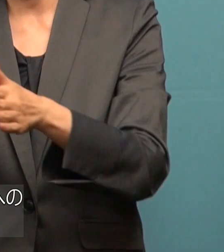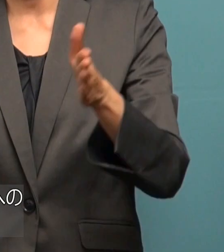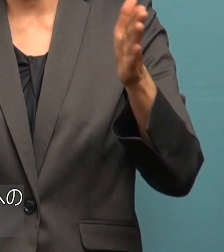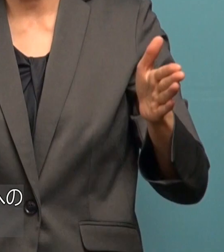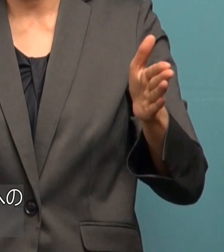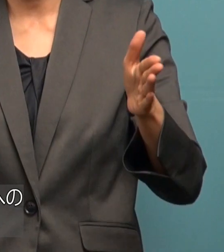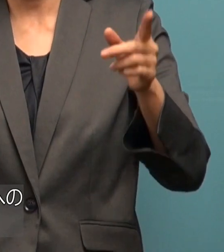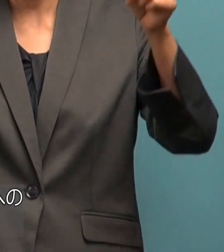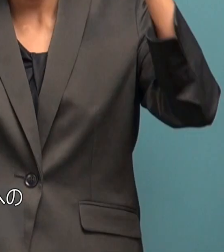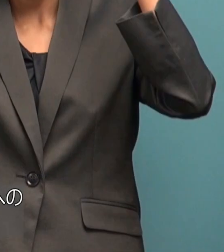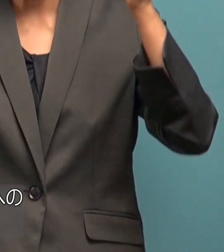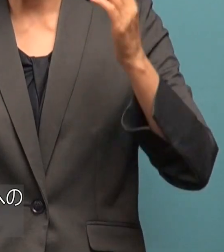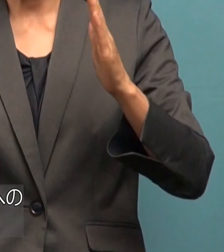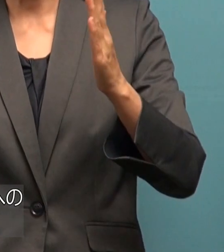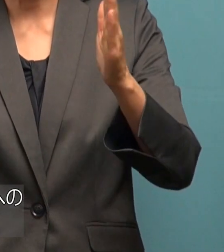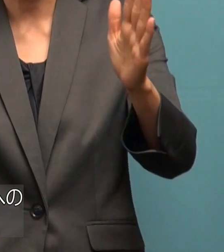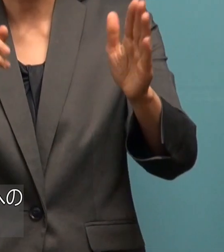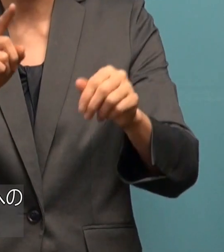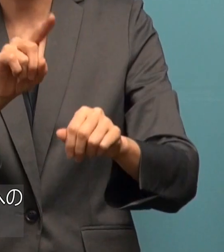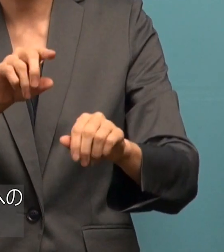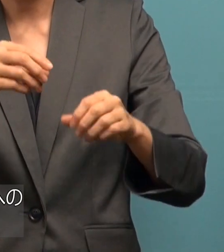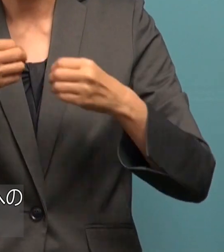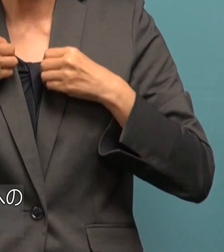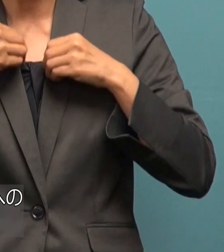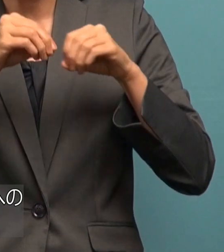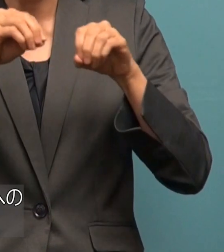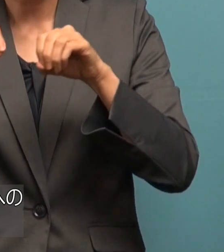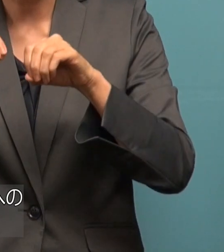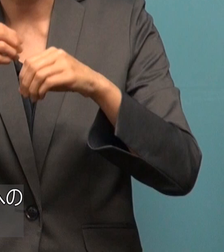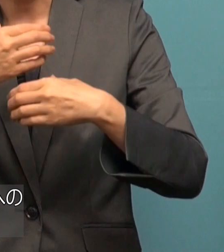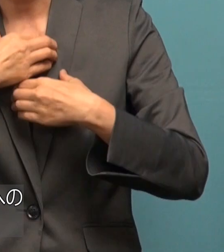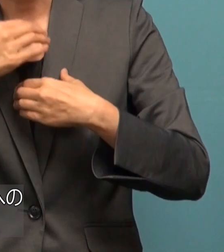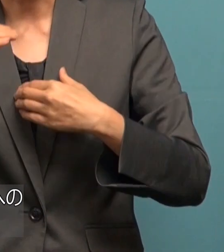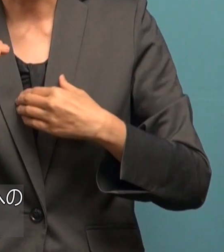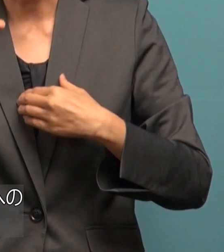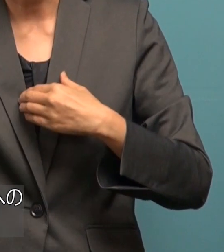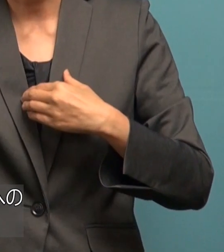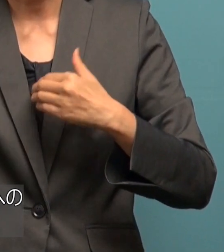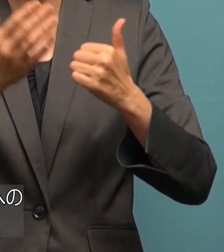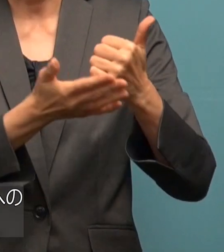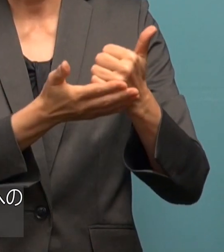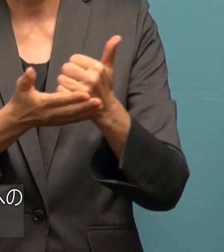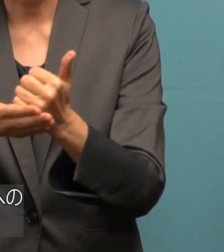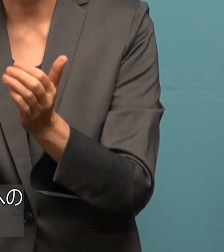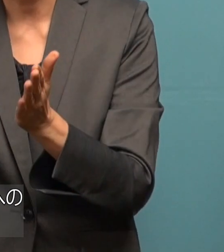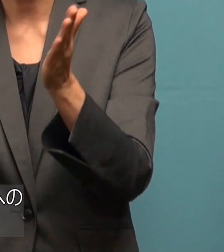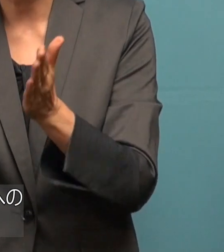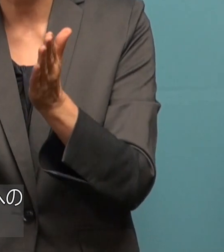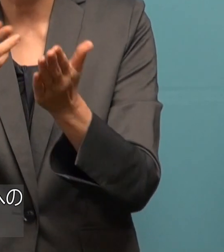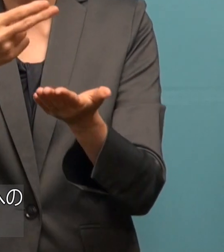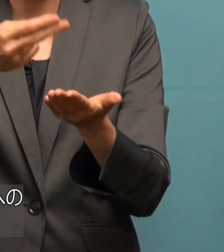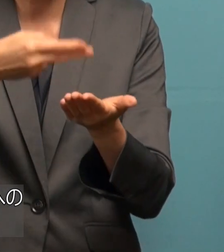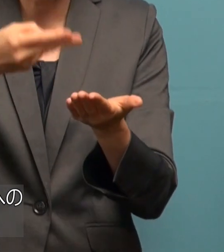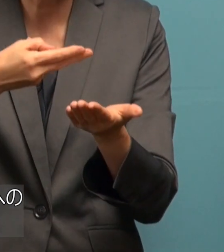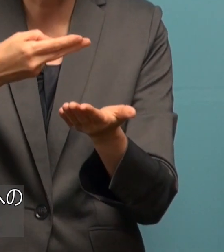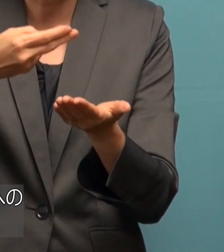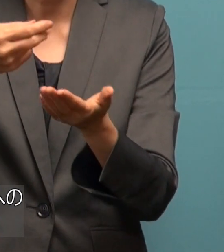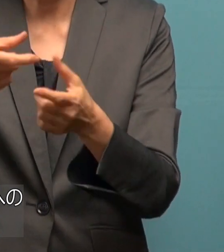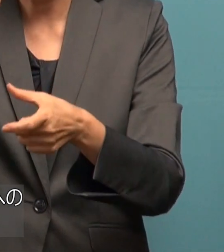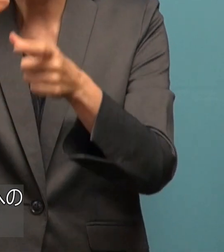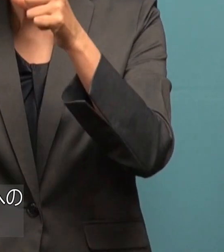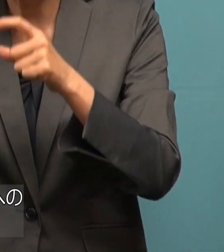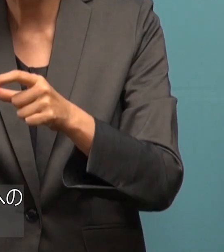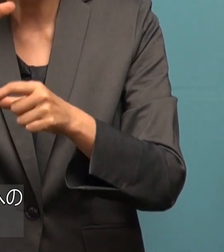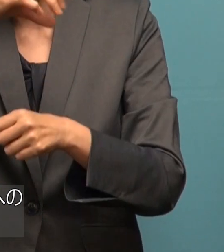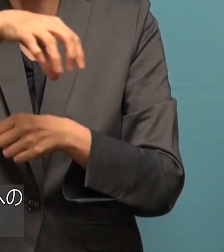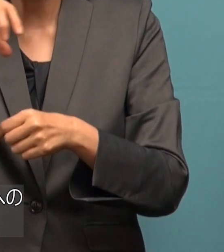華街において感染リスクが高まるような接客を伴う飲食店等への外出を自